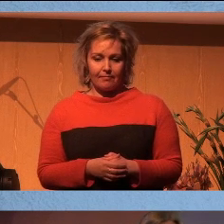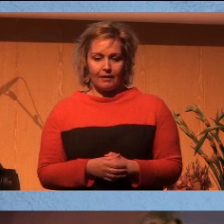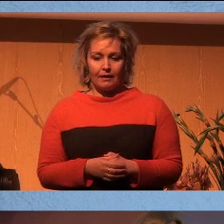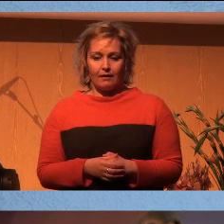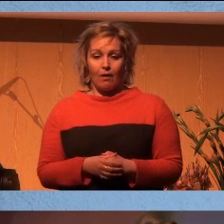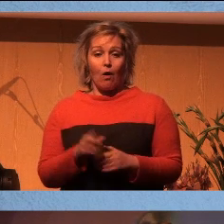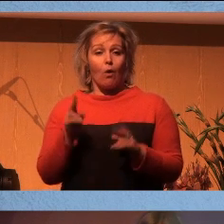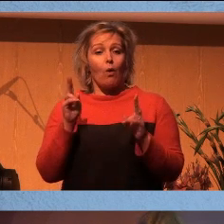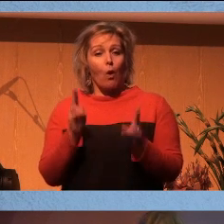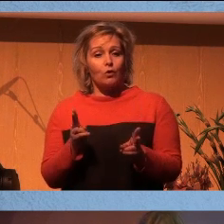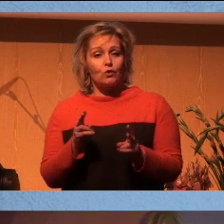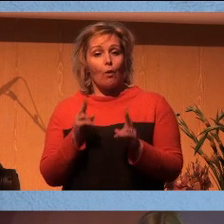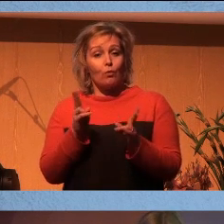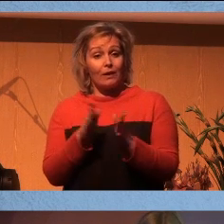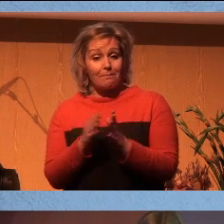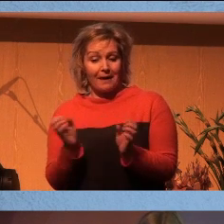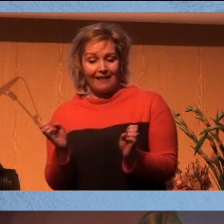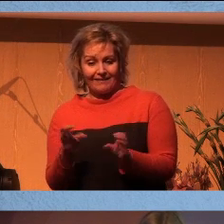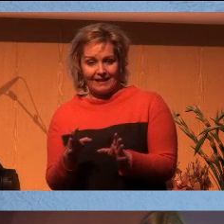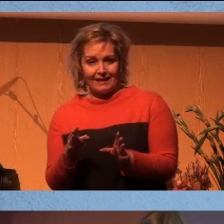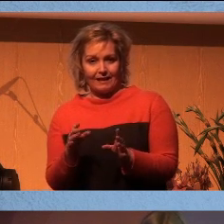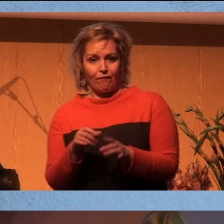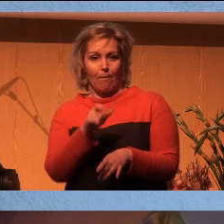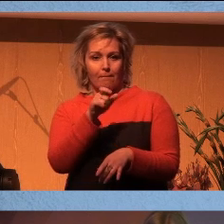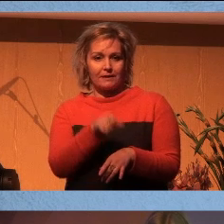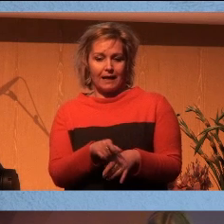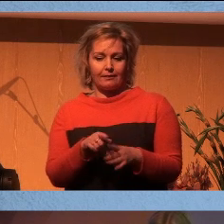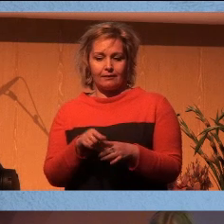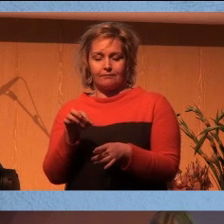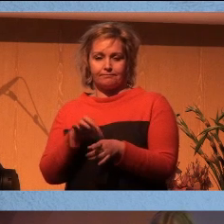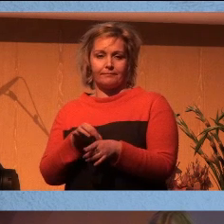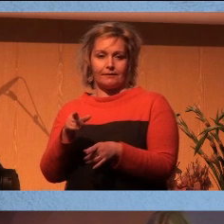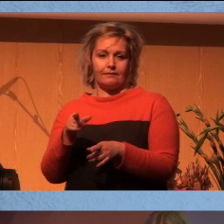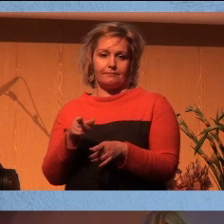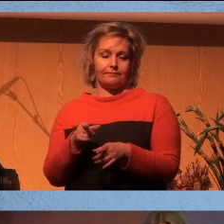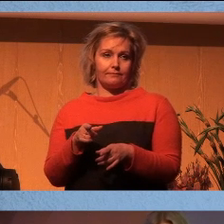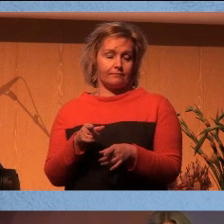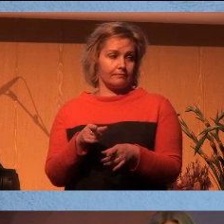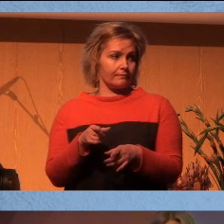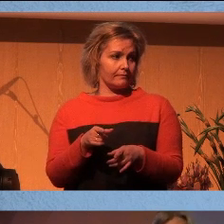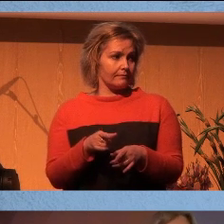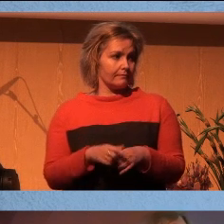Og ikke minst så jo brukermedvirkning og pasientundervisning en verdi i seg selv.